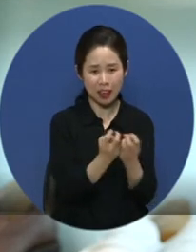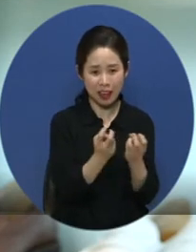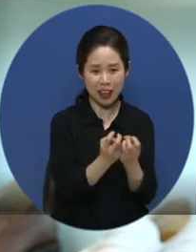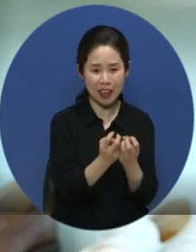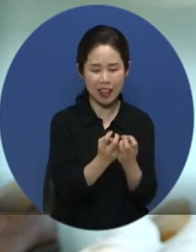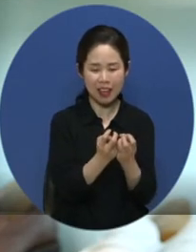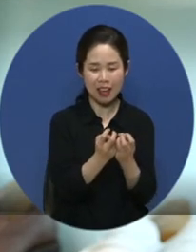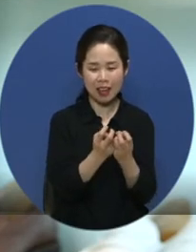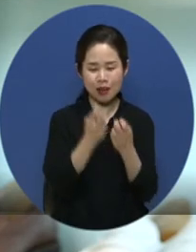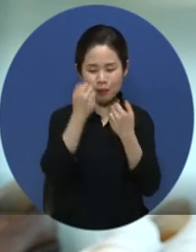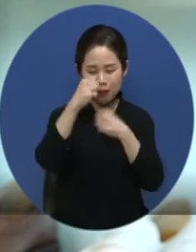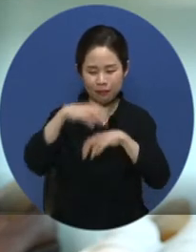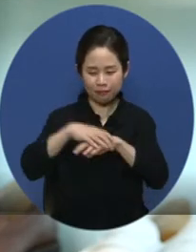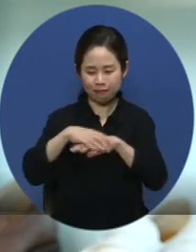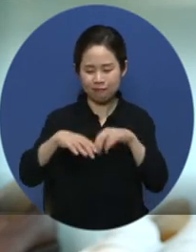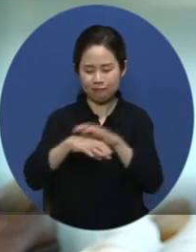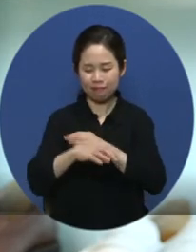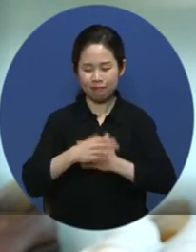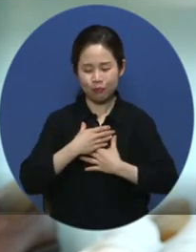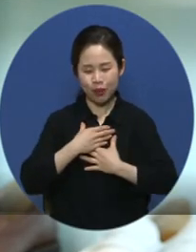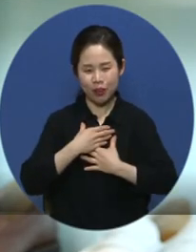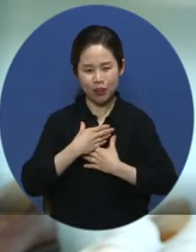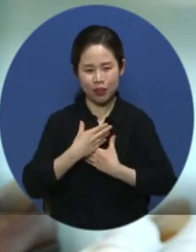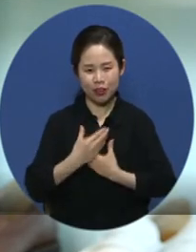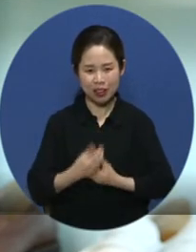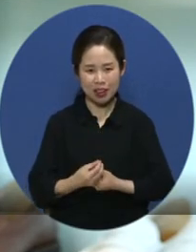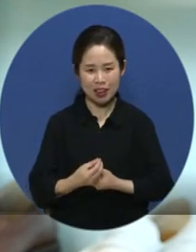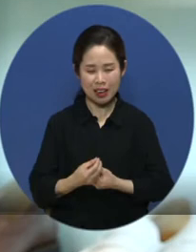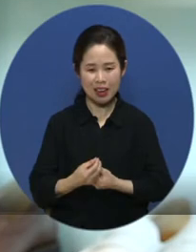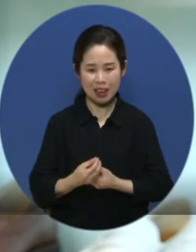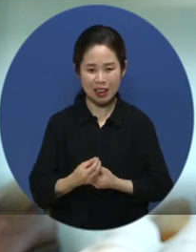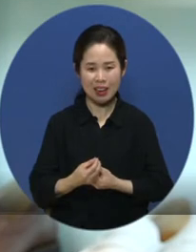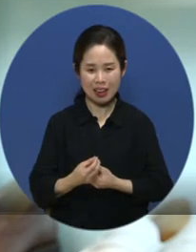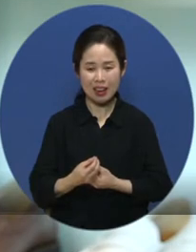얼마만큼 편한지 이런 등등의 생각으로